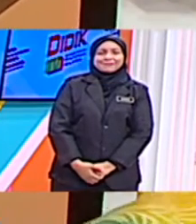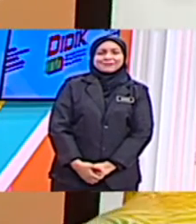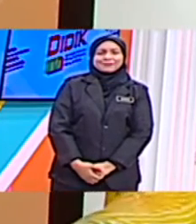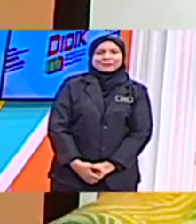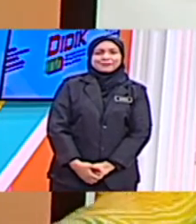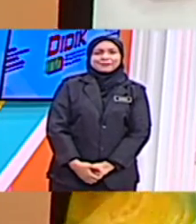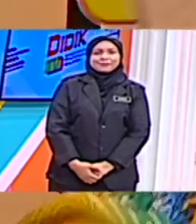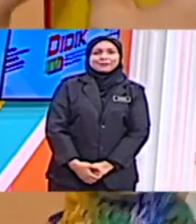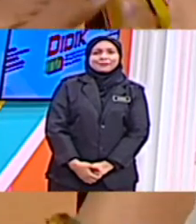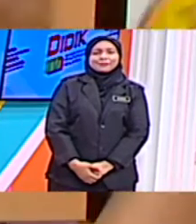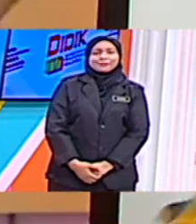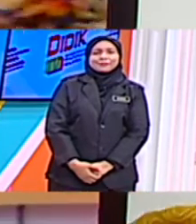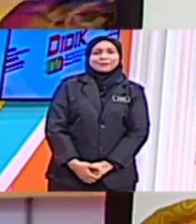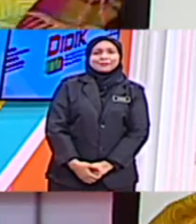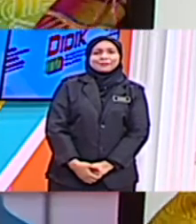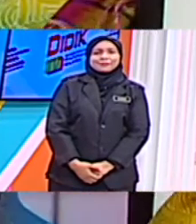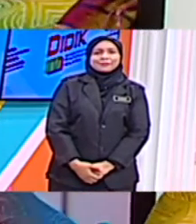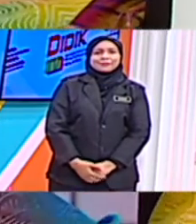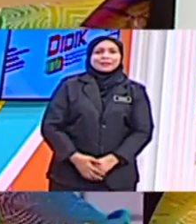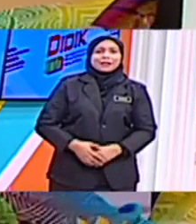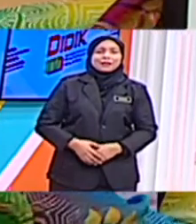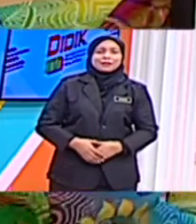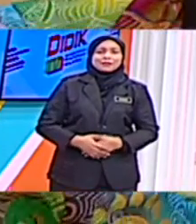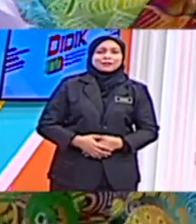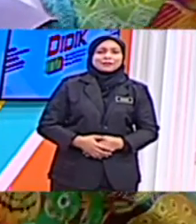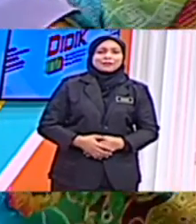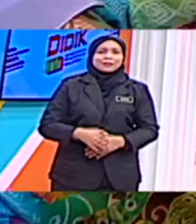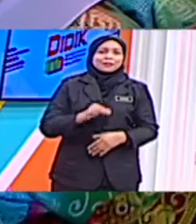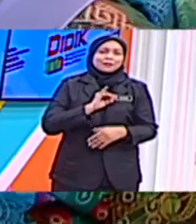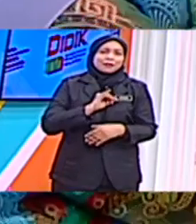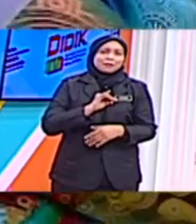Saya anggarkan, saya tiru cikgu sebenarnya. Dubur kat mana saya anggarkan je.